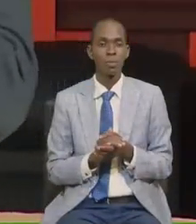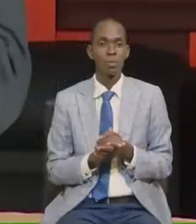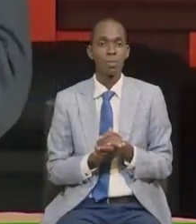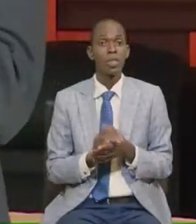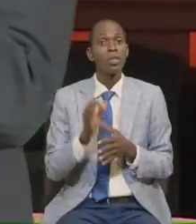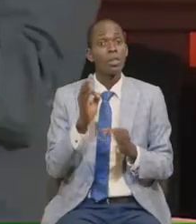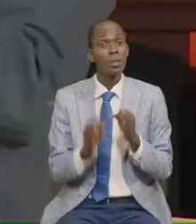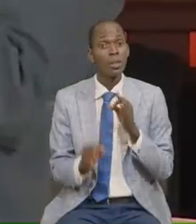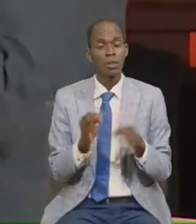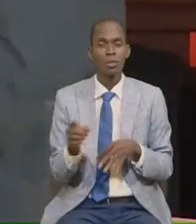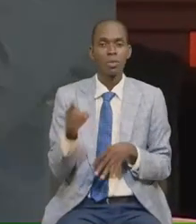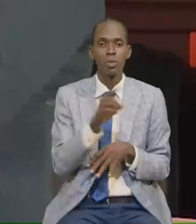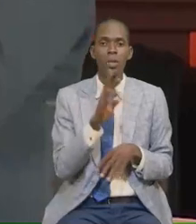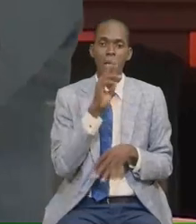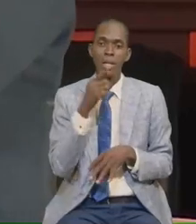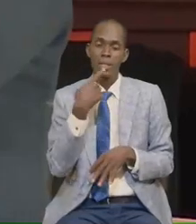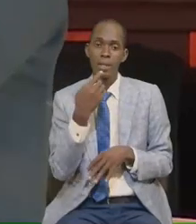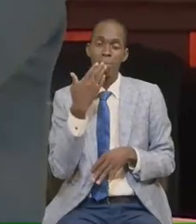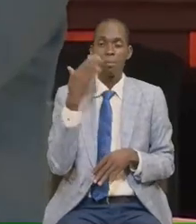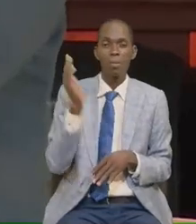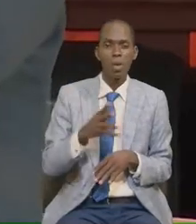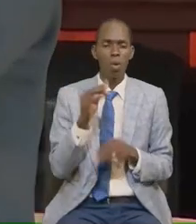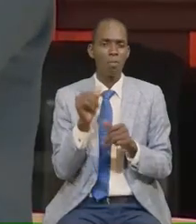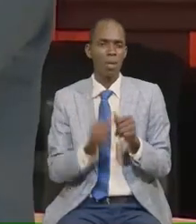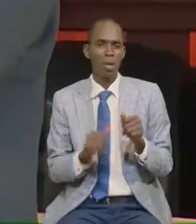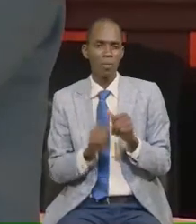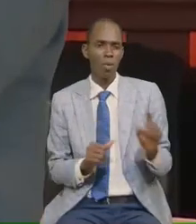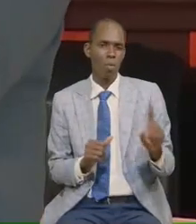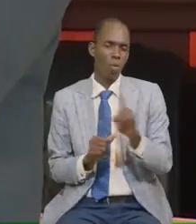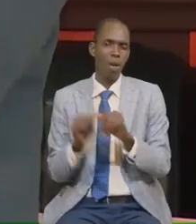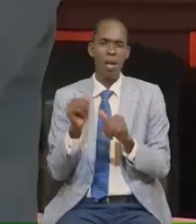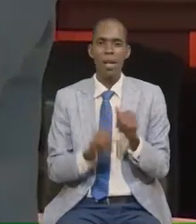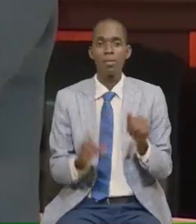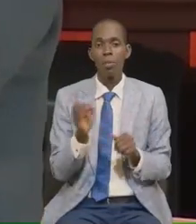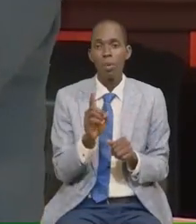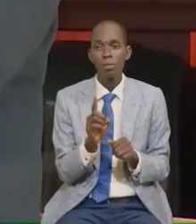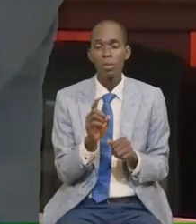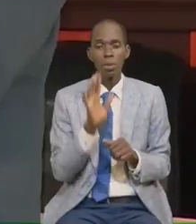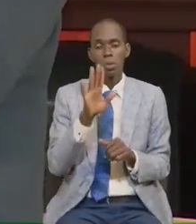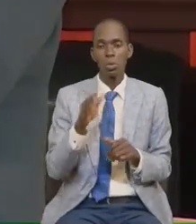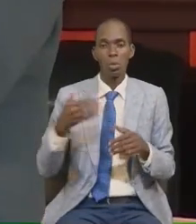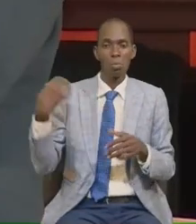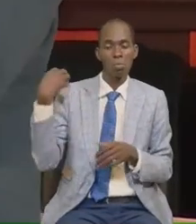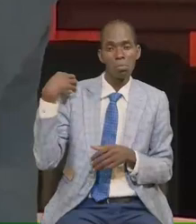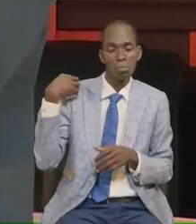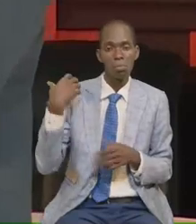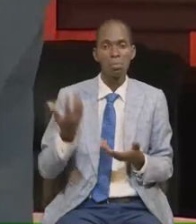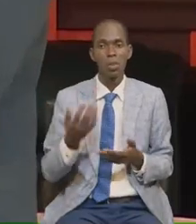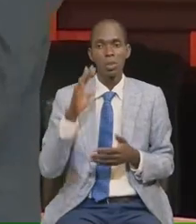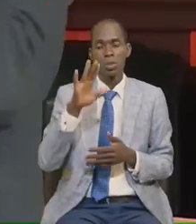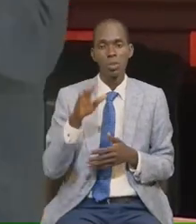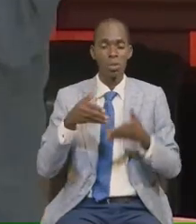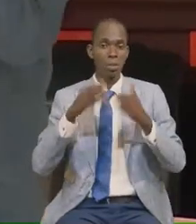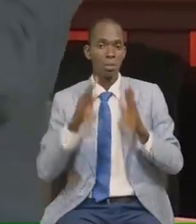si tu me dis des gens de tout le monde partout ton patron ton maître ton directeur